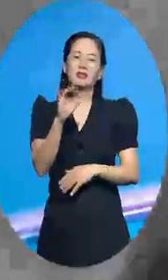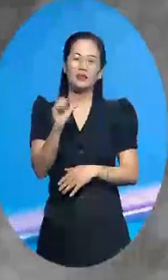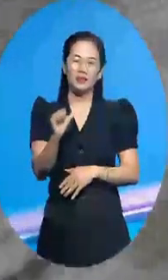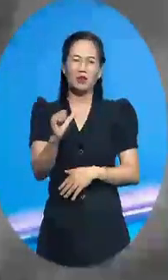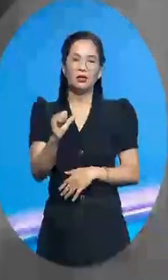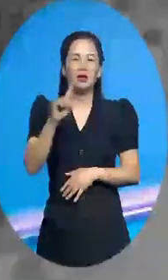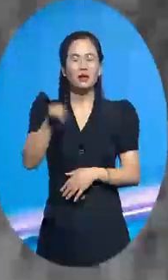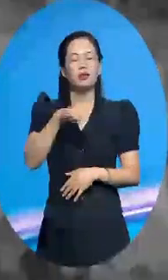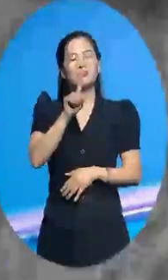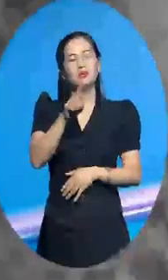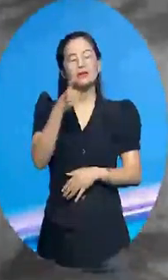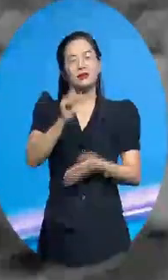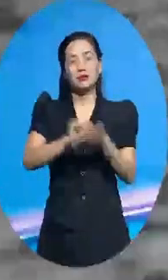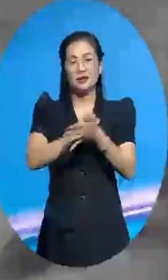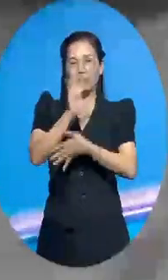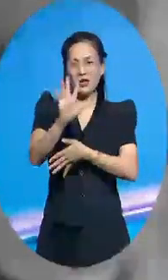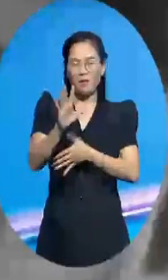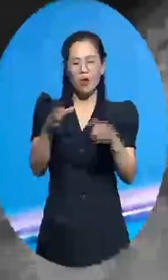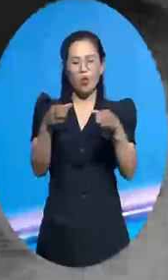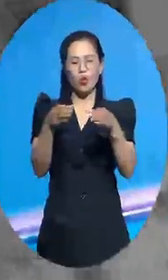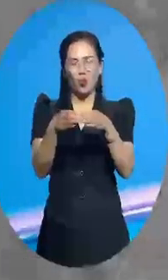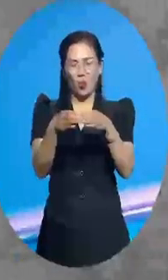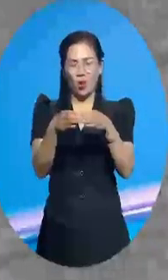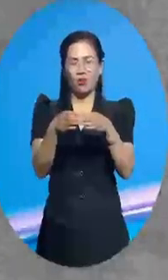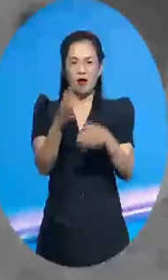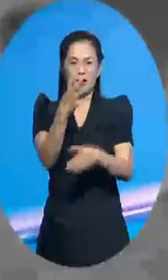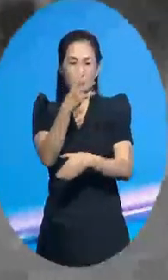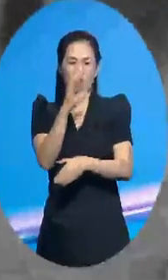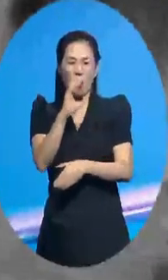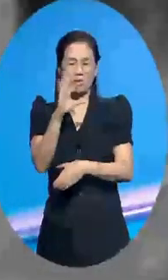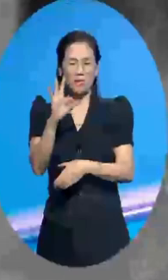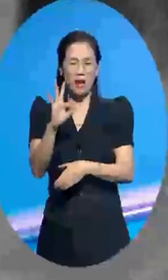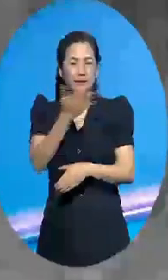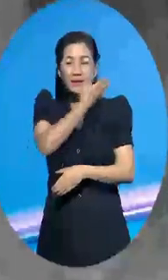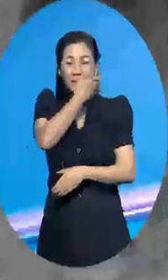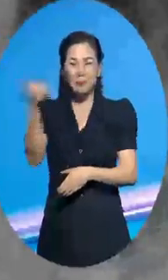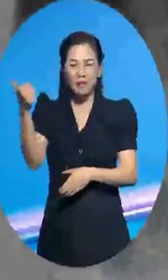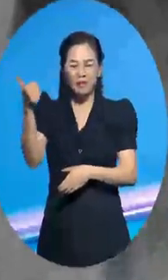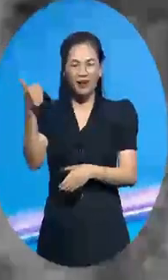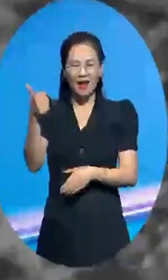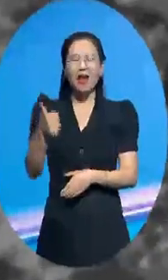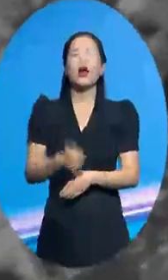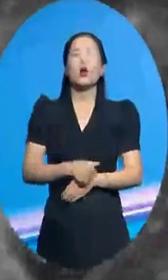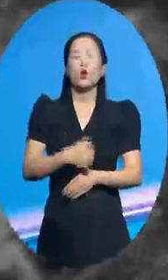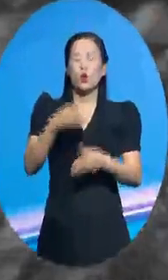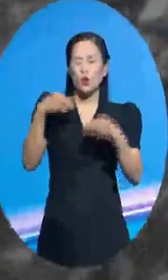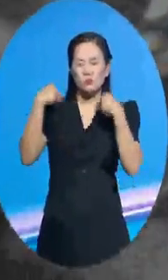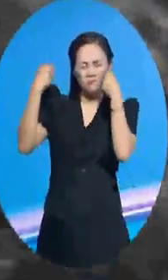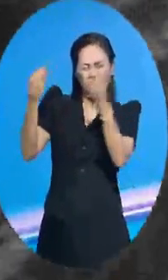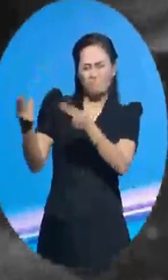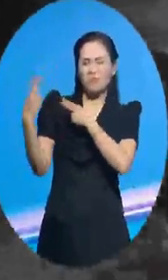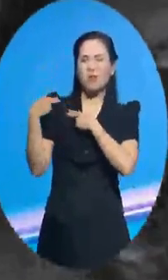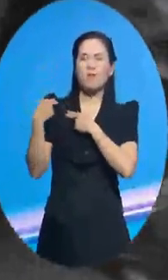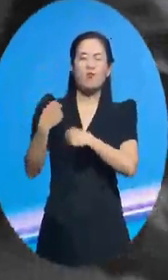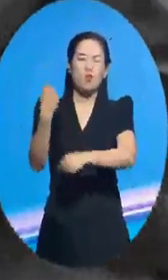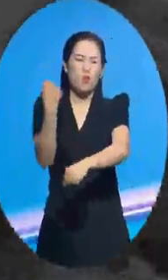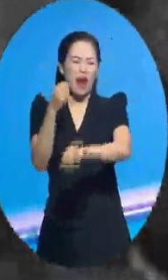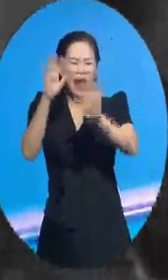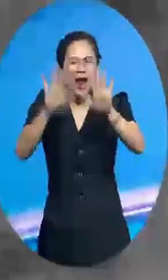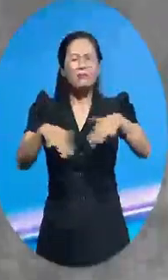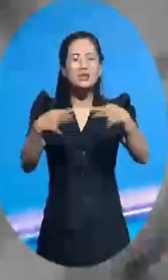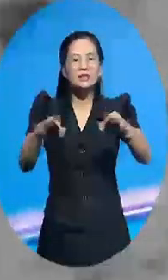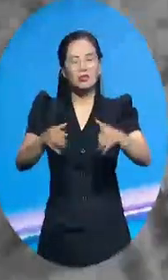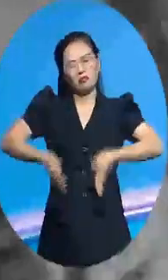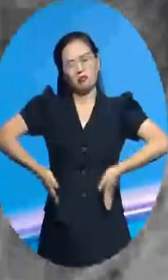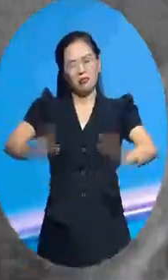năm 1959, đoàn công tác quân sự đặc biệt chính thức được Thường trực Tổng quân ủy giao nhiệm vụ mở đường, vận chuyển hàng